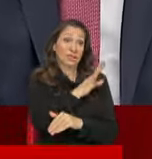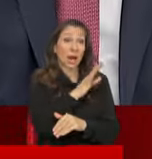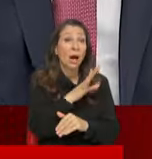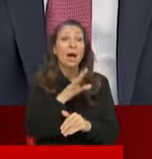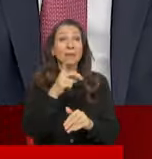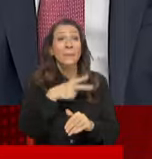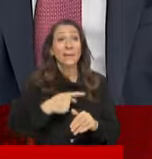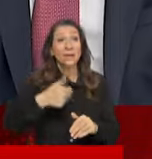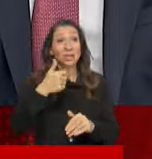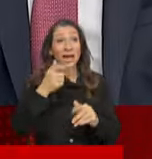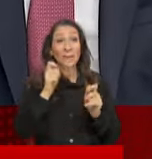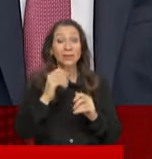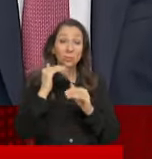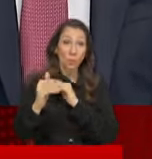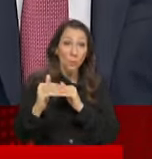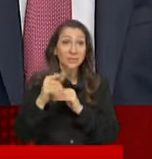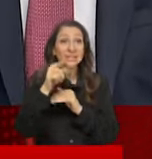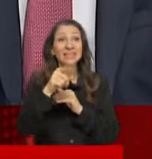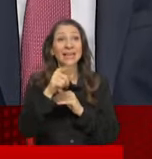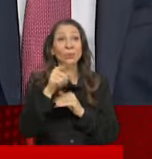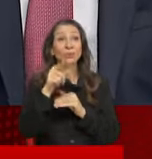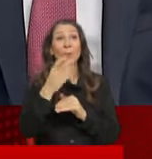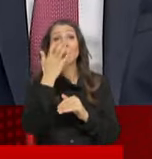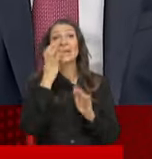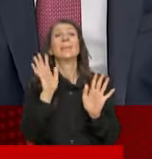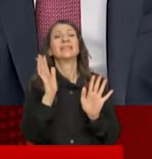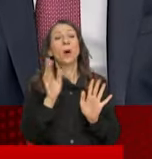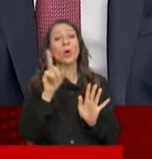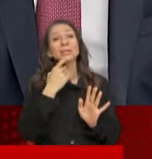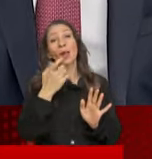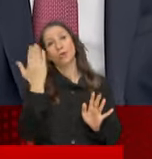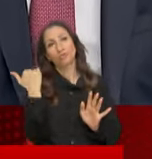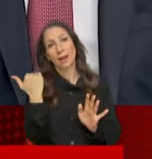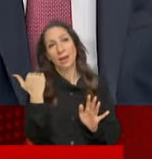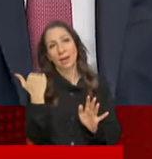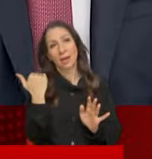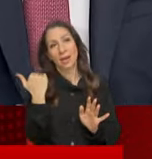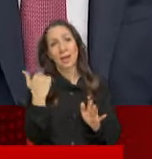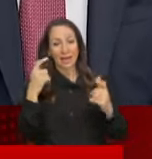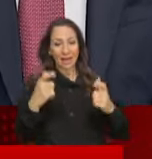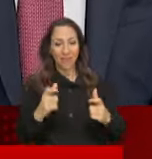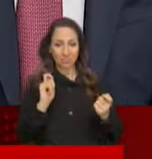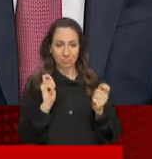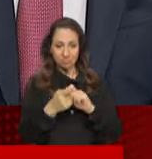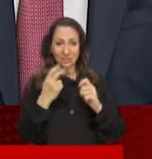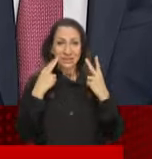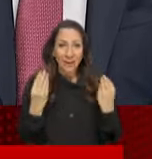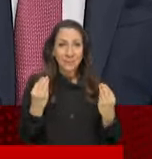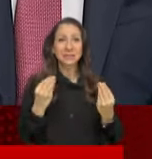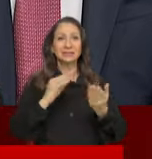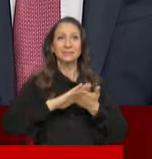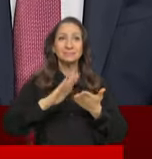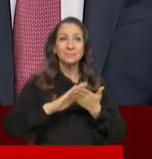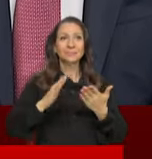sizi Belediye Başkanı yapan vatandaş sizden bunları beklemezdi Bunlar 10 sene önce kenti güzelleştirin dönüştürün